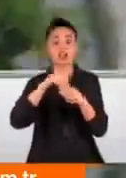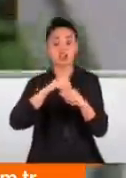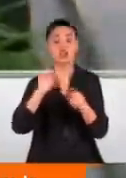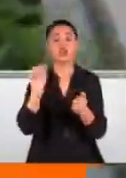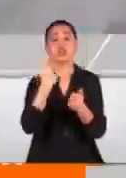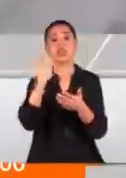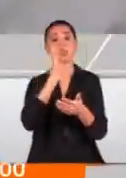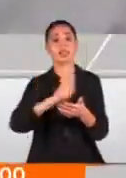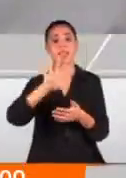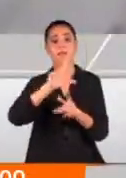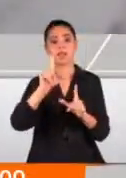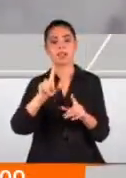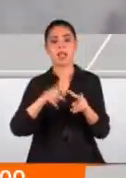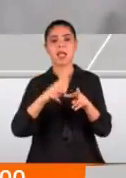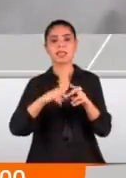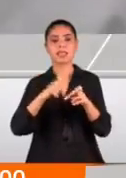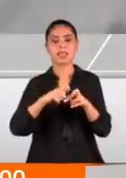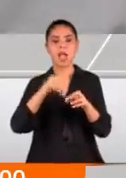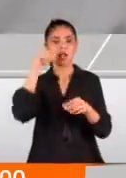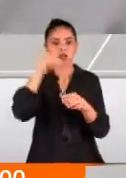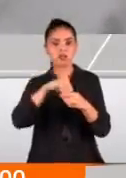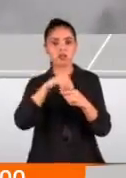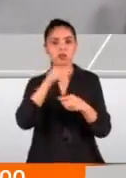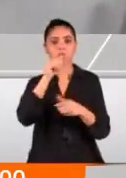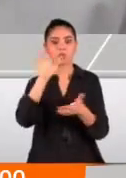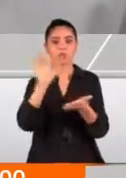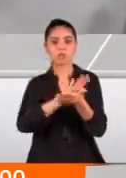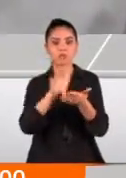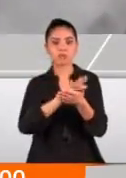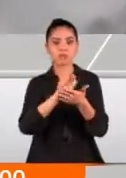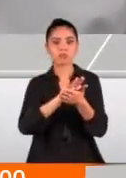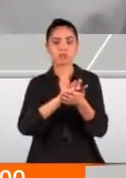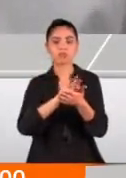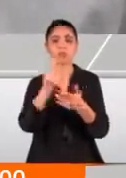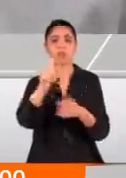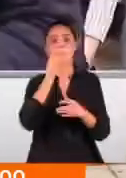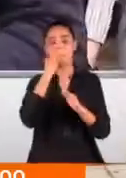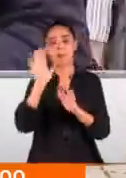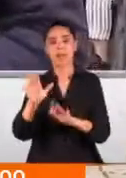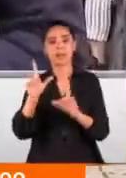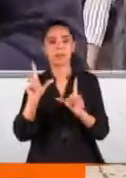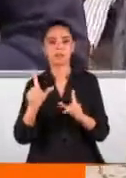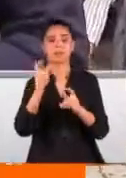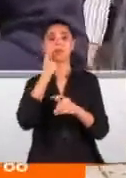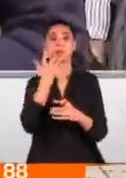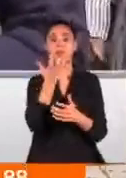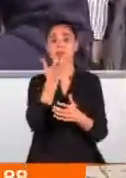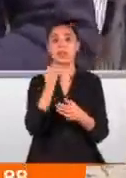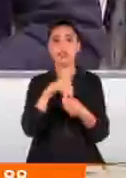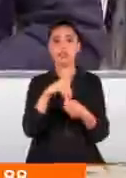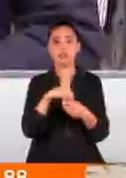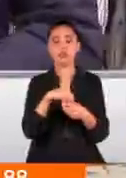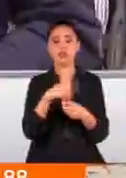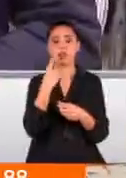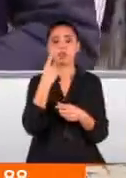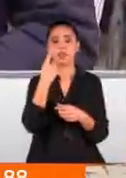yıkanması gerekiyor. Nar tanelerin de yine bir suyla iyice yıkanıp biraz bekletip yıkanması lazım. Domatesi de ekeldik bir